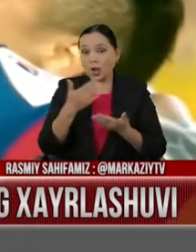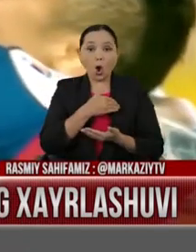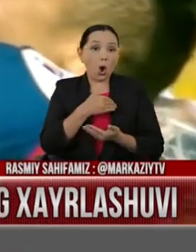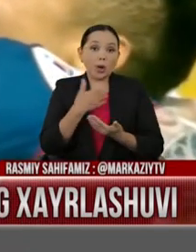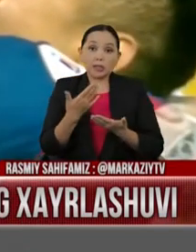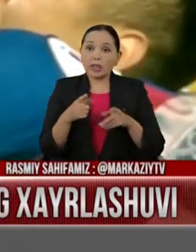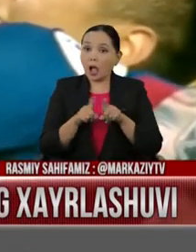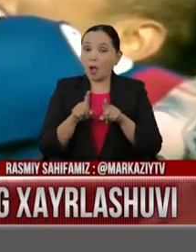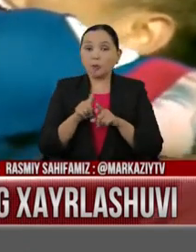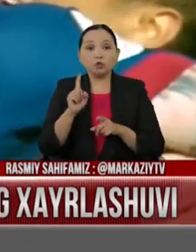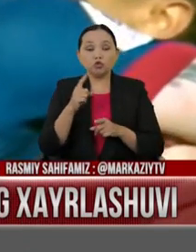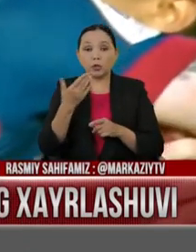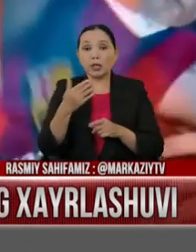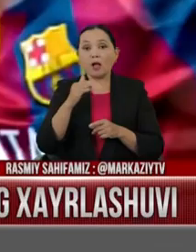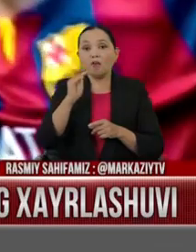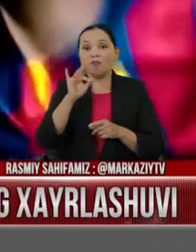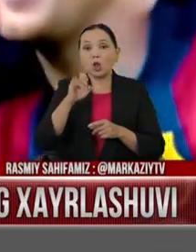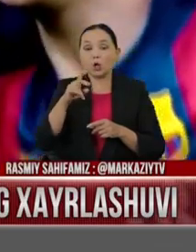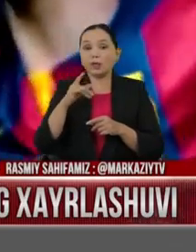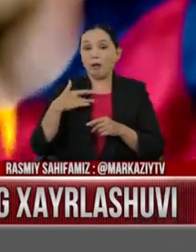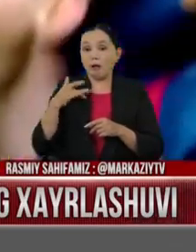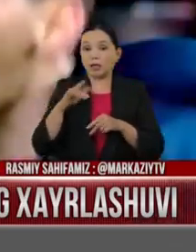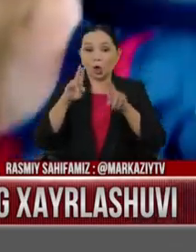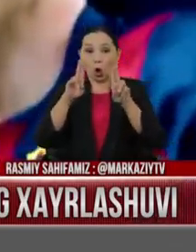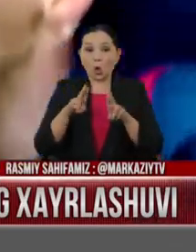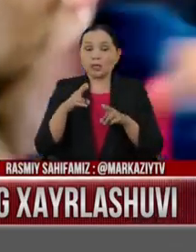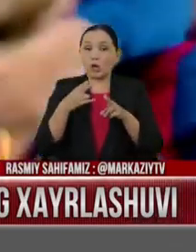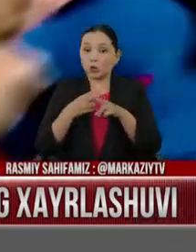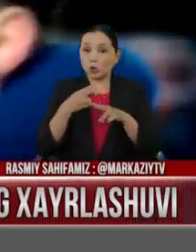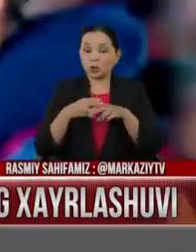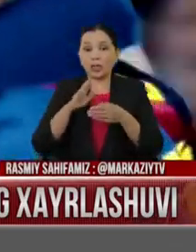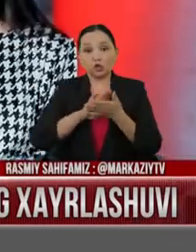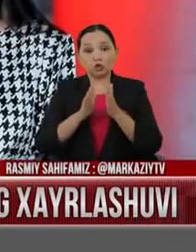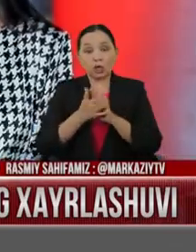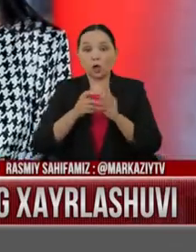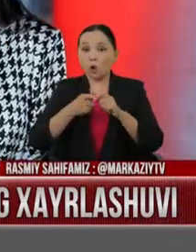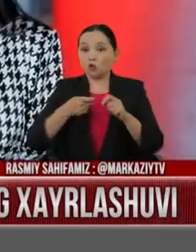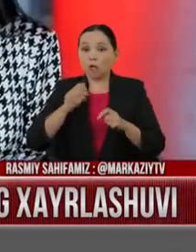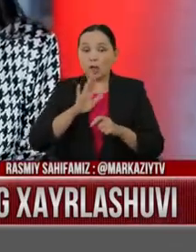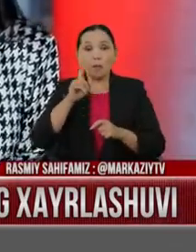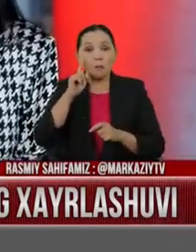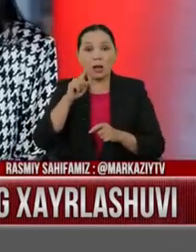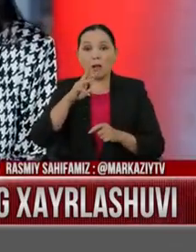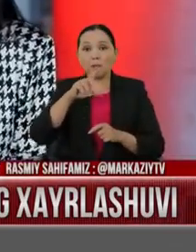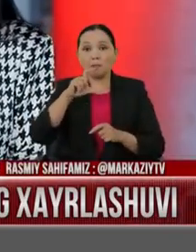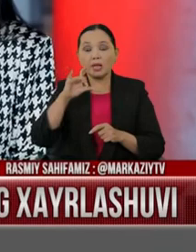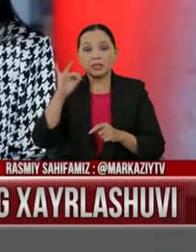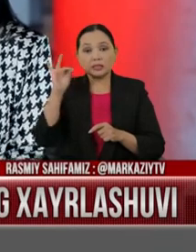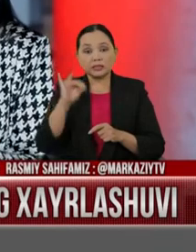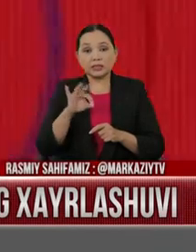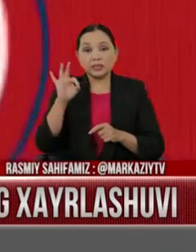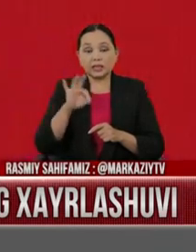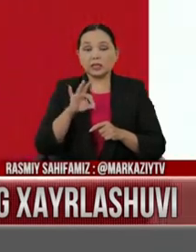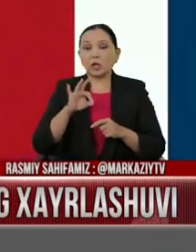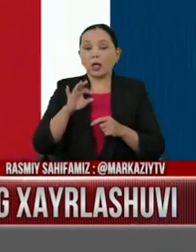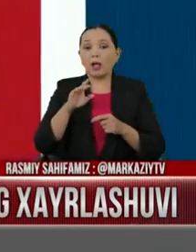olmaydi. Xohlasa ham, chunki bunga La Liganing qat'iy qoidalari to'sqinlik qiladi. Shartnoma uzaymasligi haqida bilgach, Messi darhol